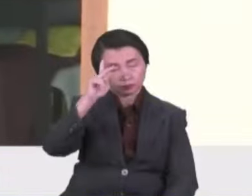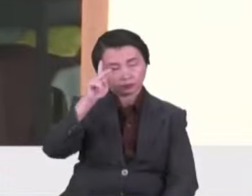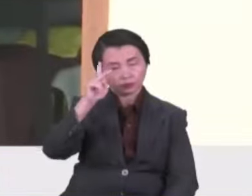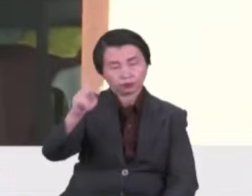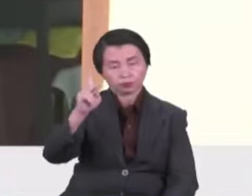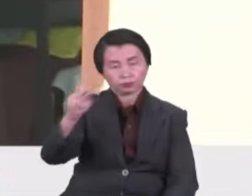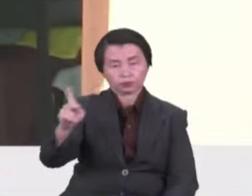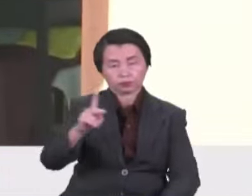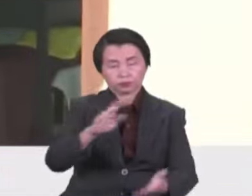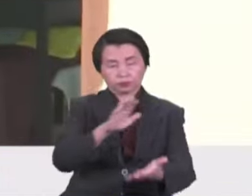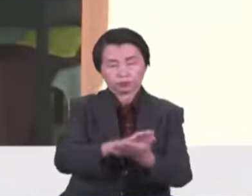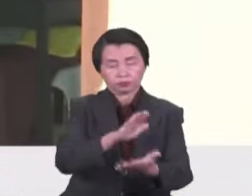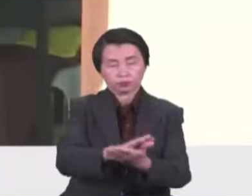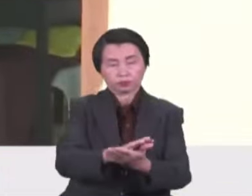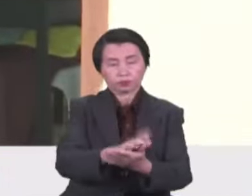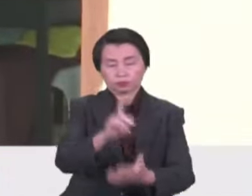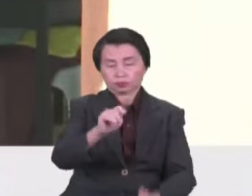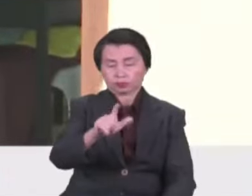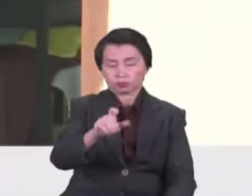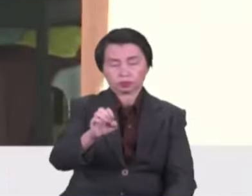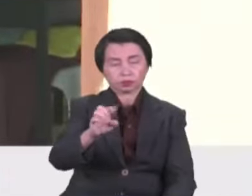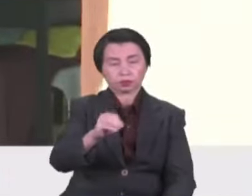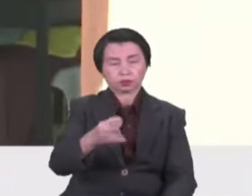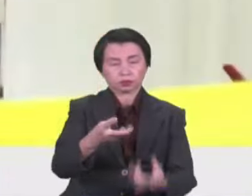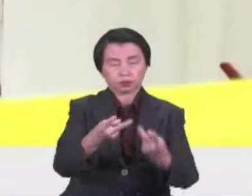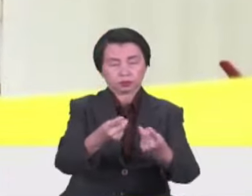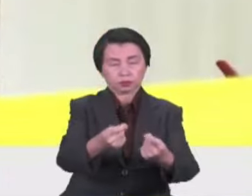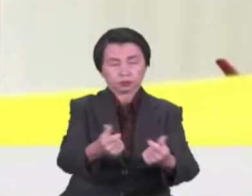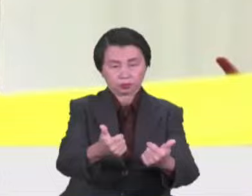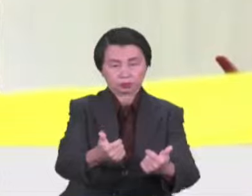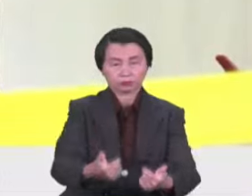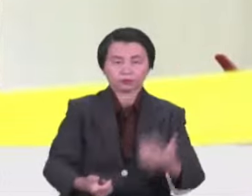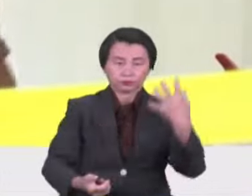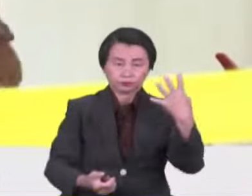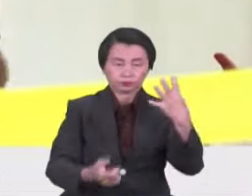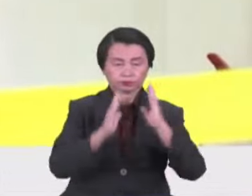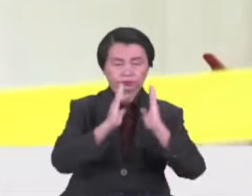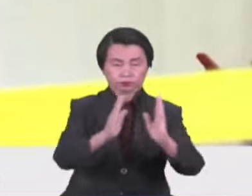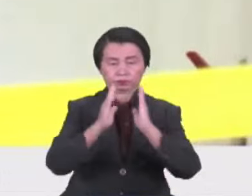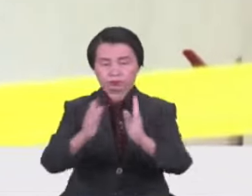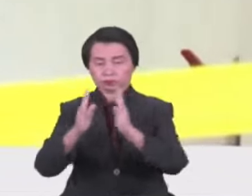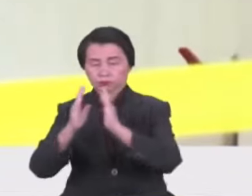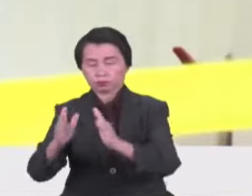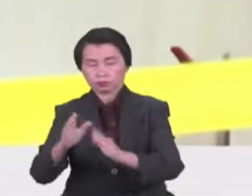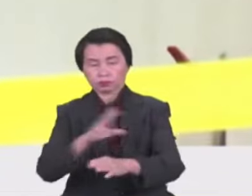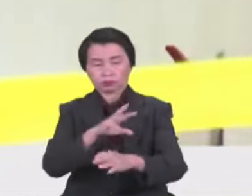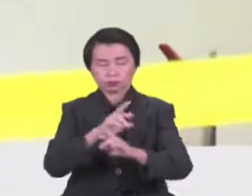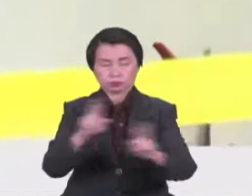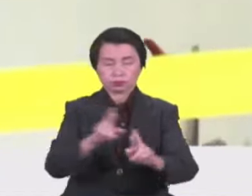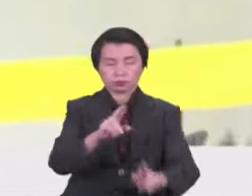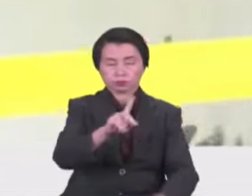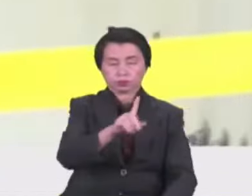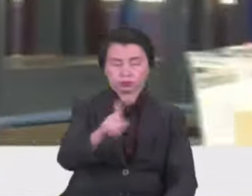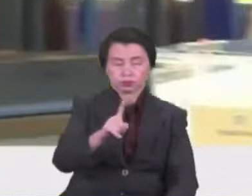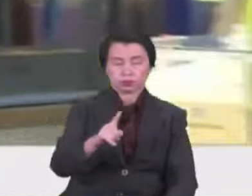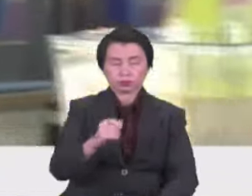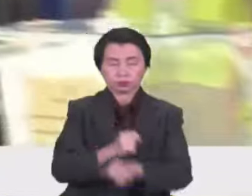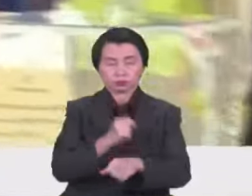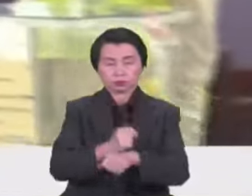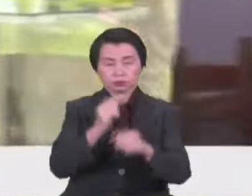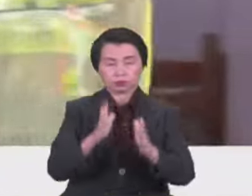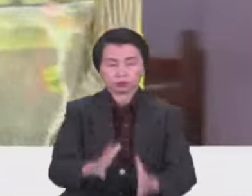Kinabalu bertempat di Sekolah Kebangsaan TLDM berjalan lancar. 4 saluran undi disediakan melibatkan 31 petugas